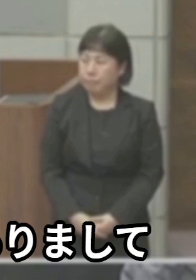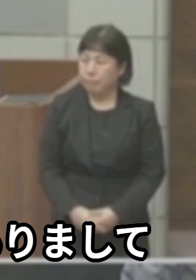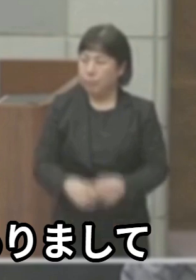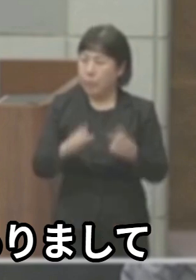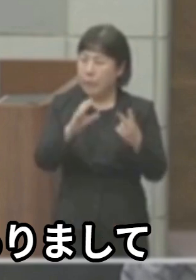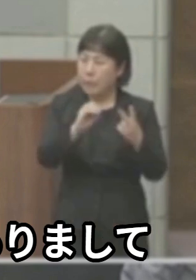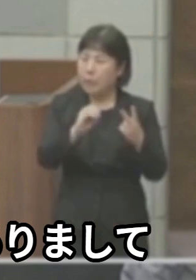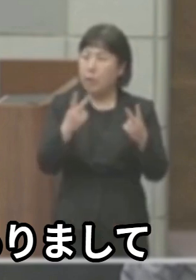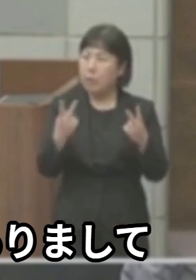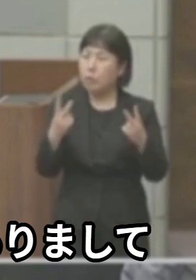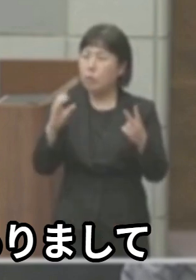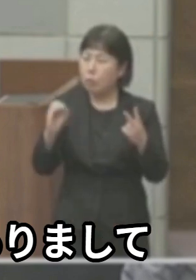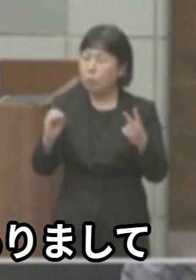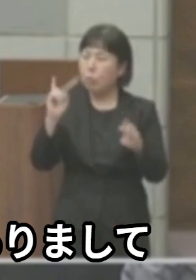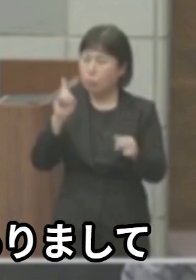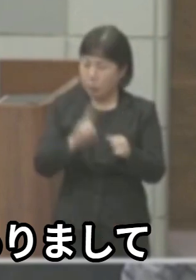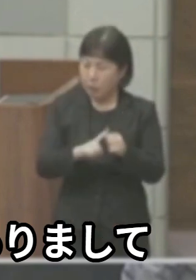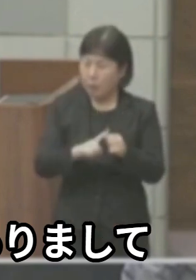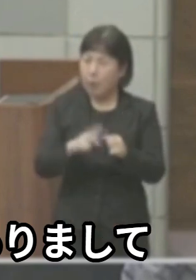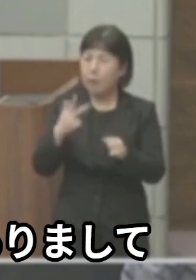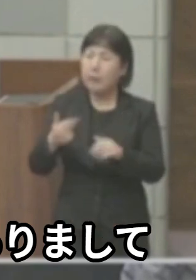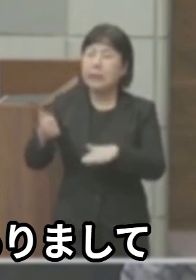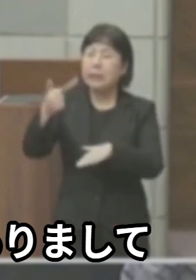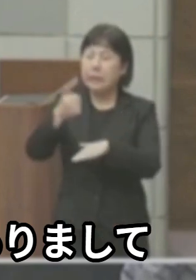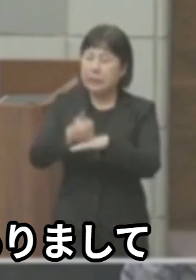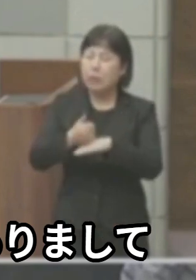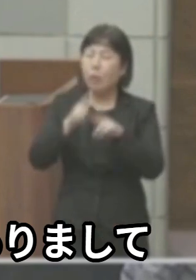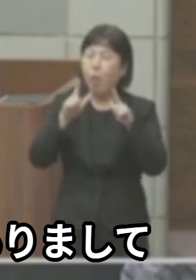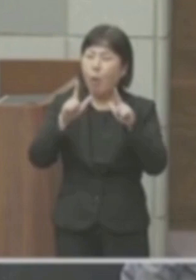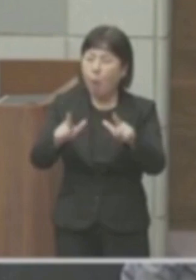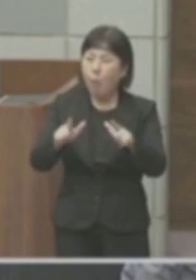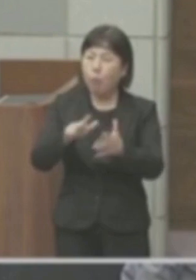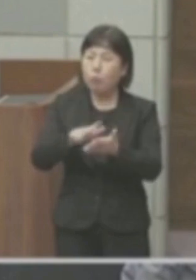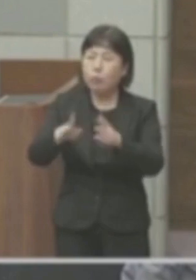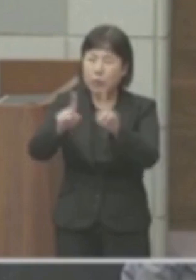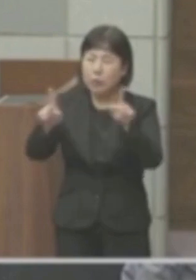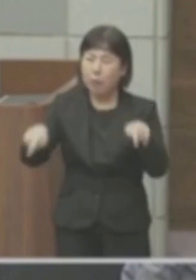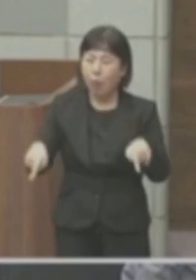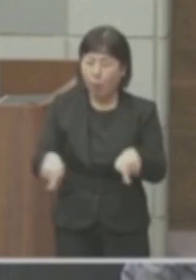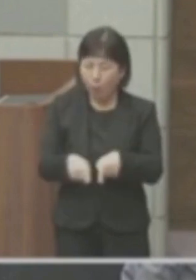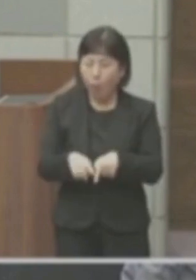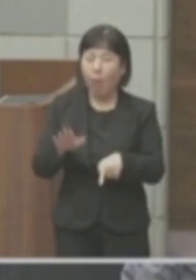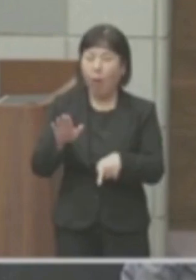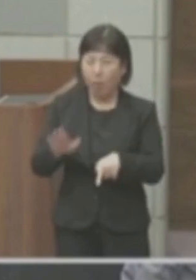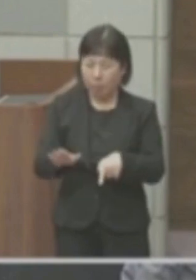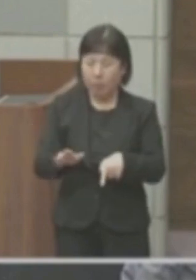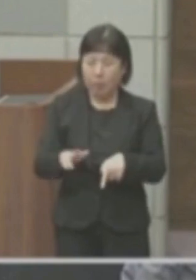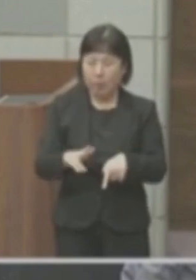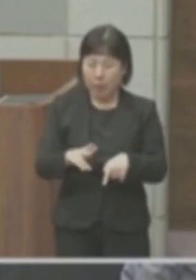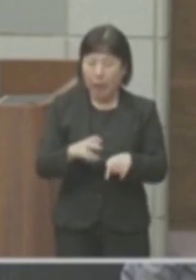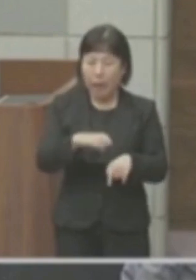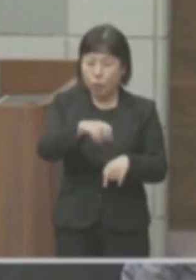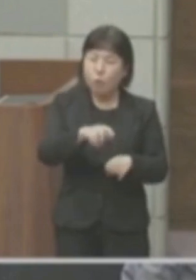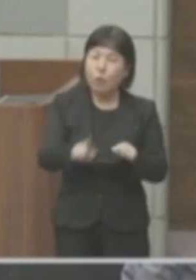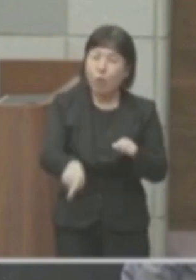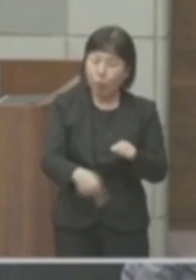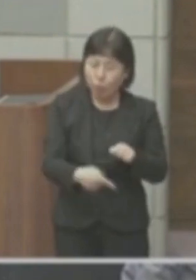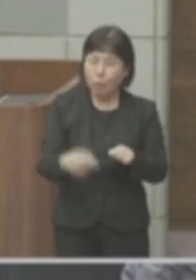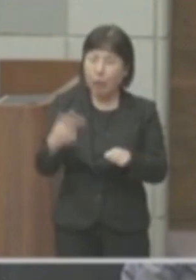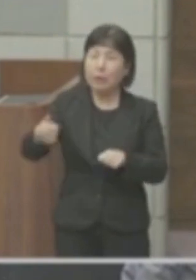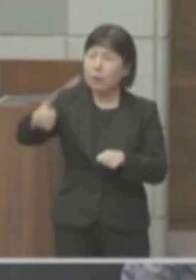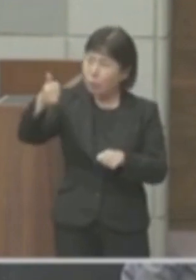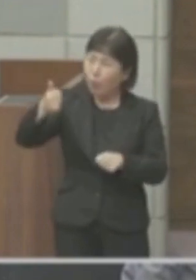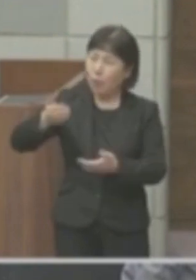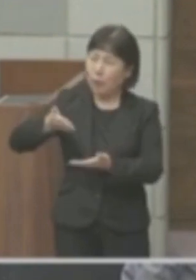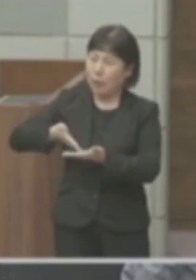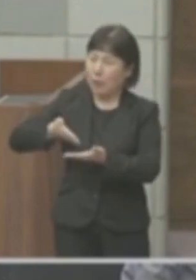2020年に、市長報告資料というのがありまして、水道局が市長に報告してましてね、これ